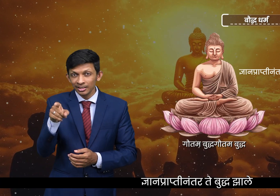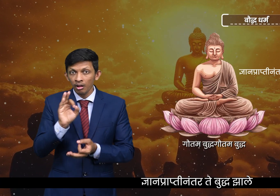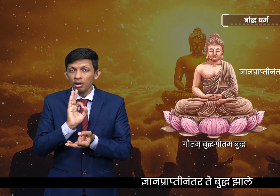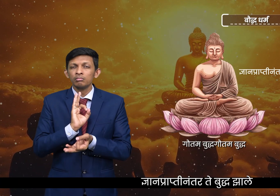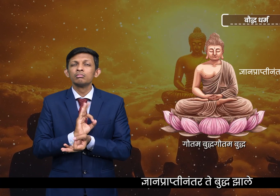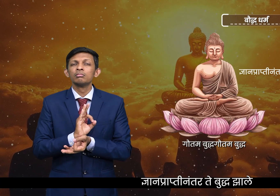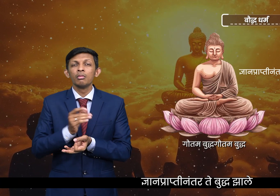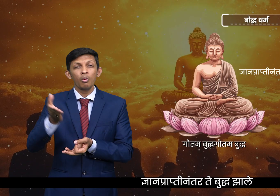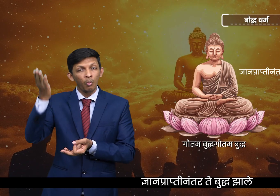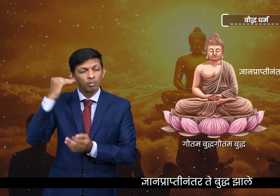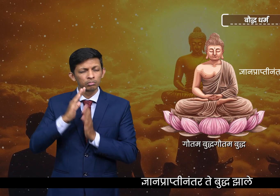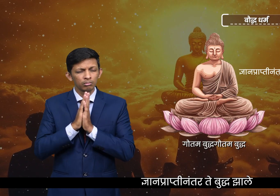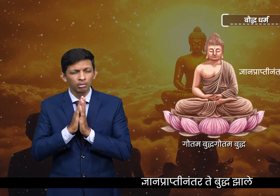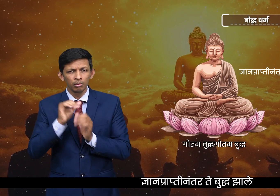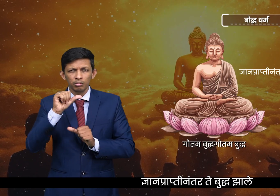ज्ञानप्राप्तीनंतर ते बुद्ध झाले.